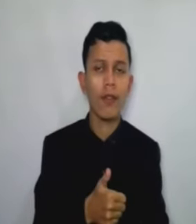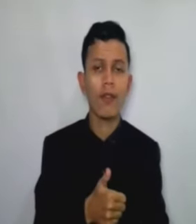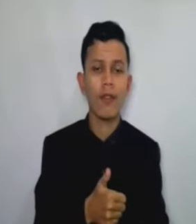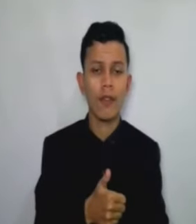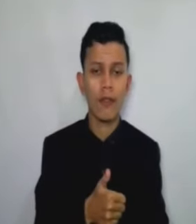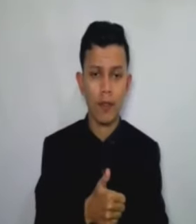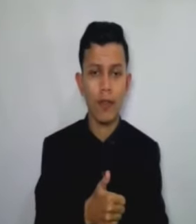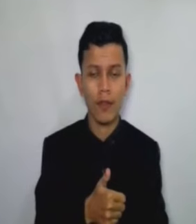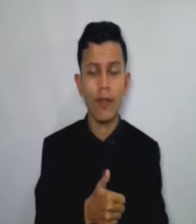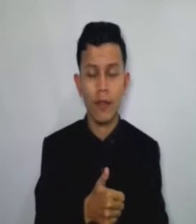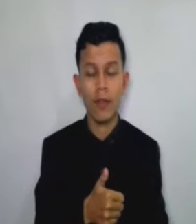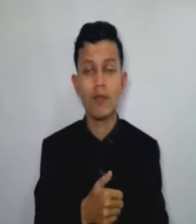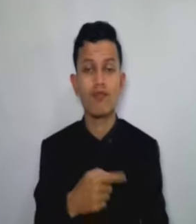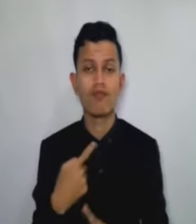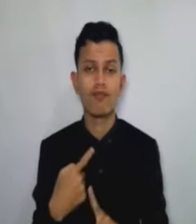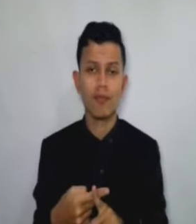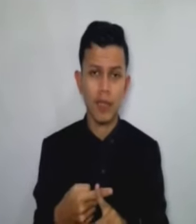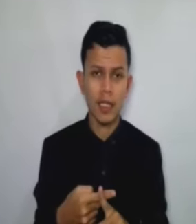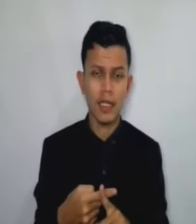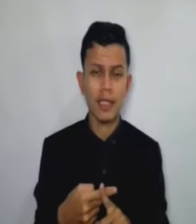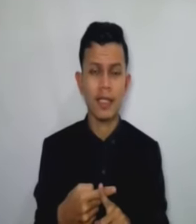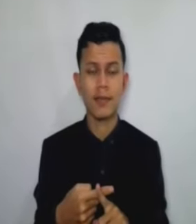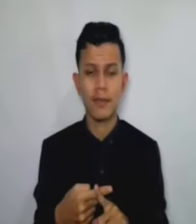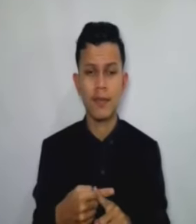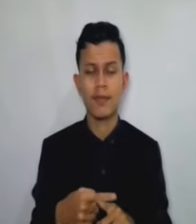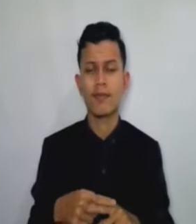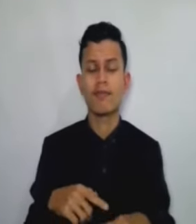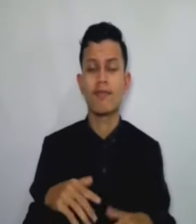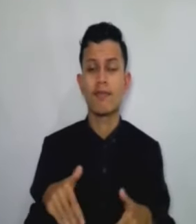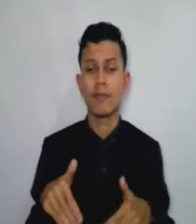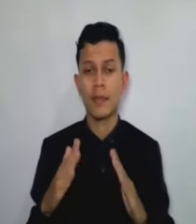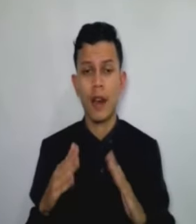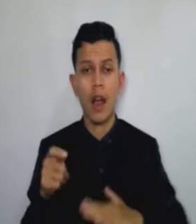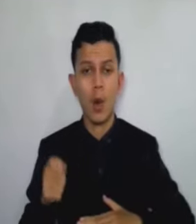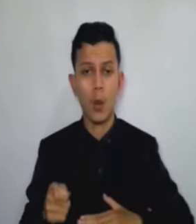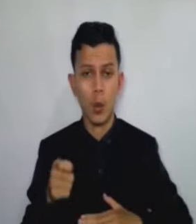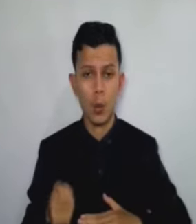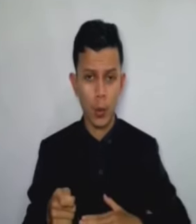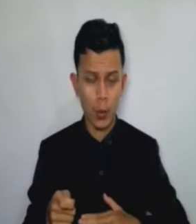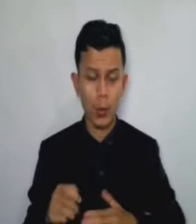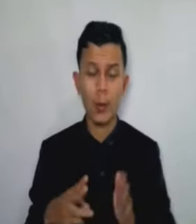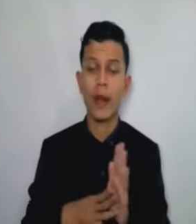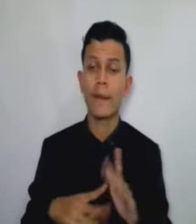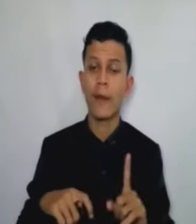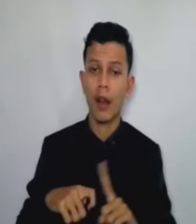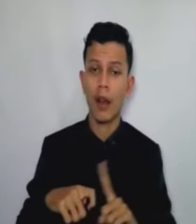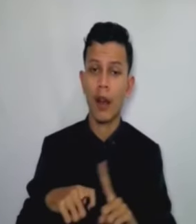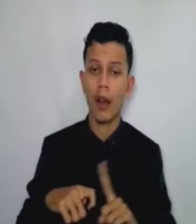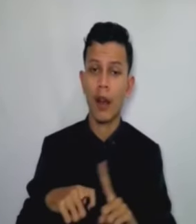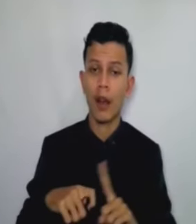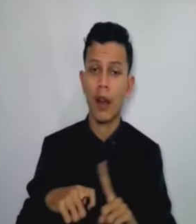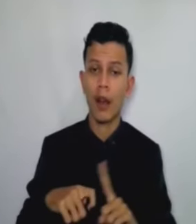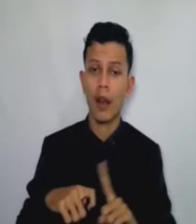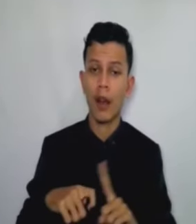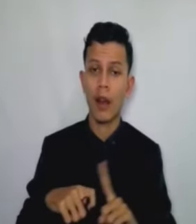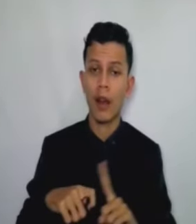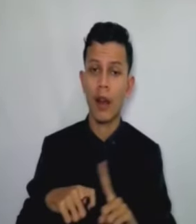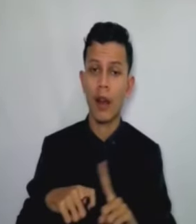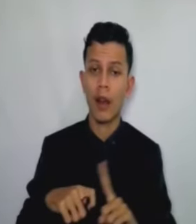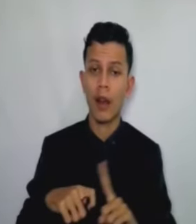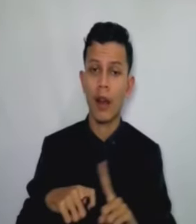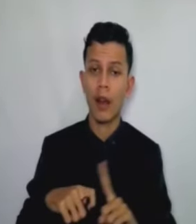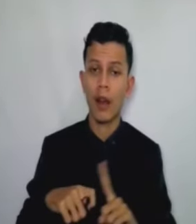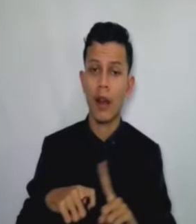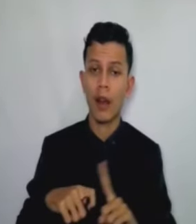ketidakefektifan dan keperbiakan instrumen penegak hukum pemilu tersebut, maka mempertimbangkan sebagai berikut. Dalil pemohon